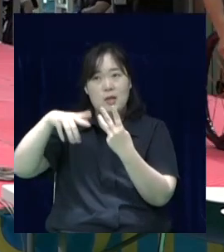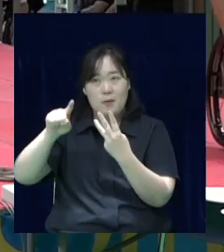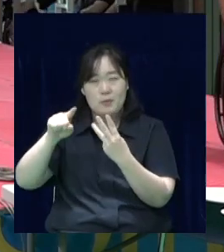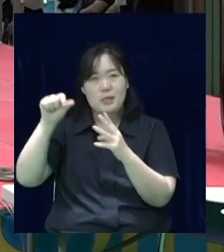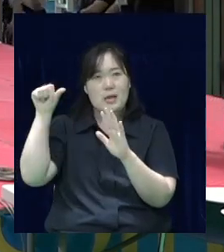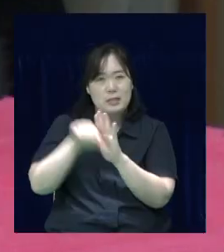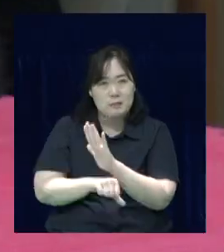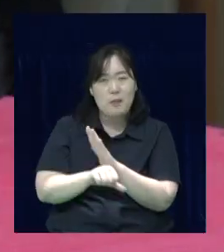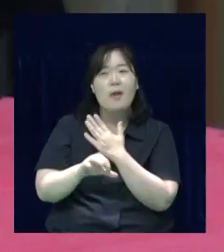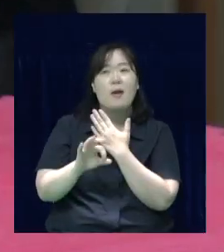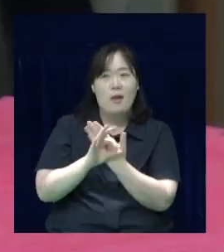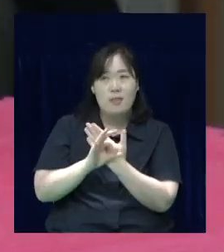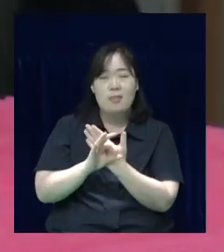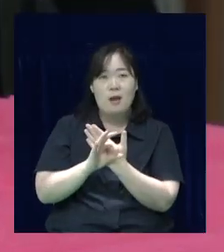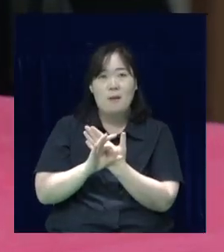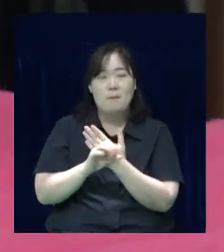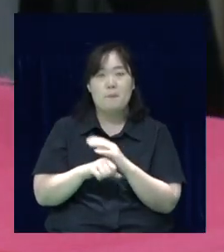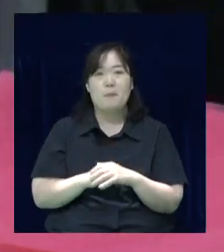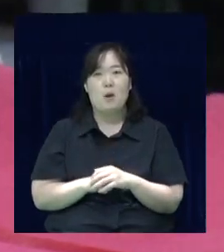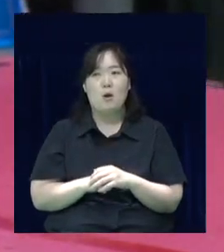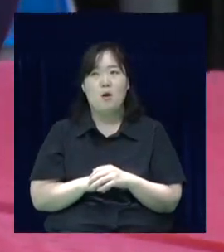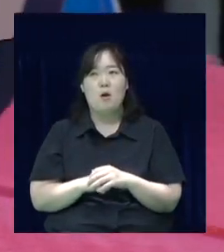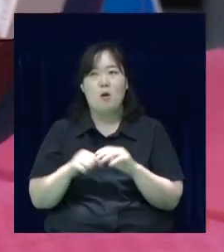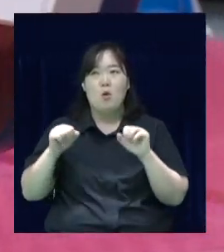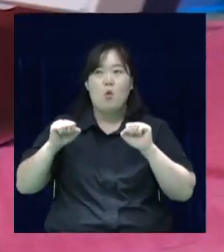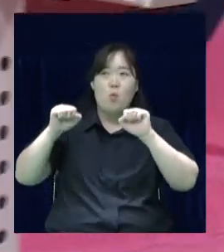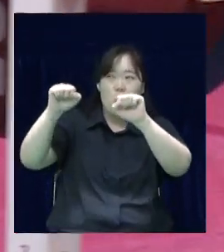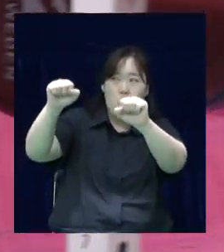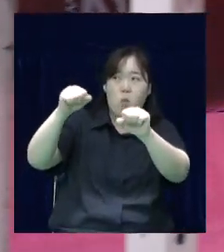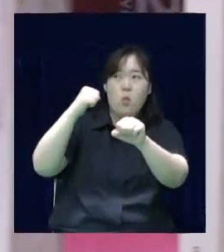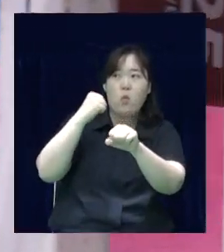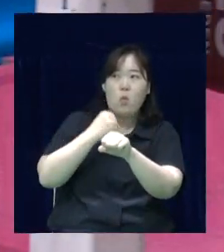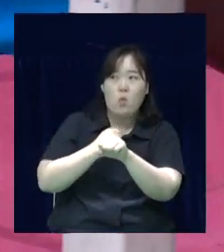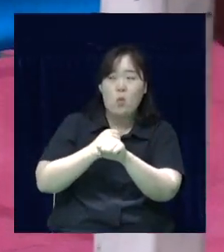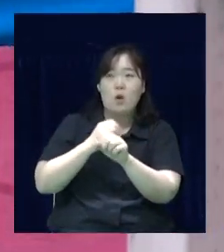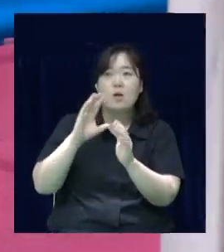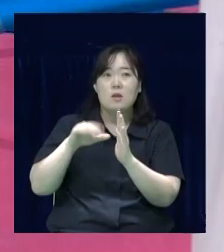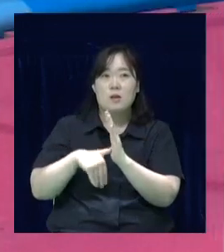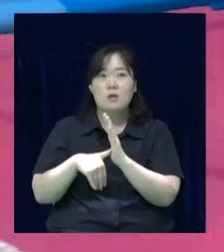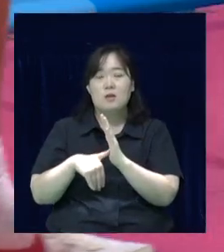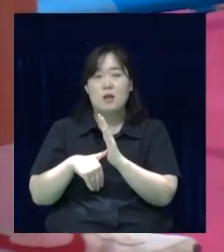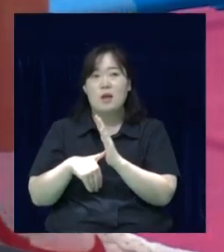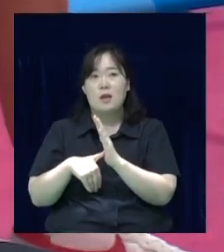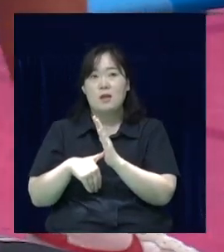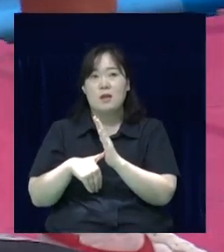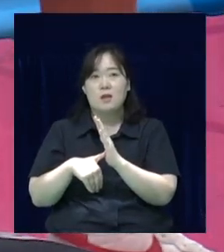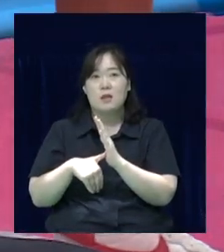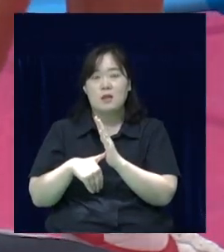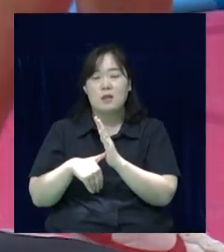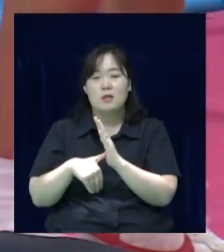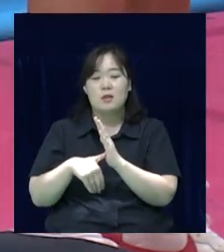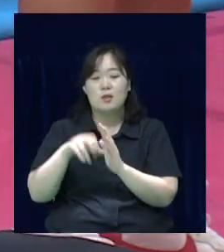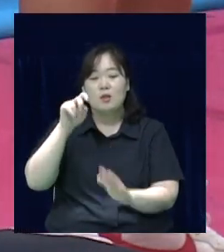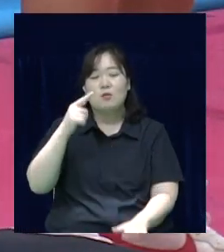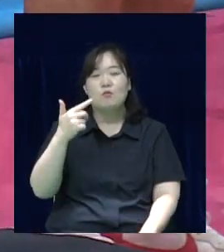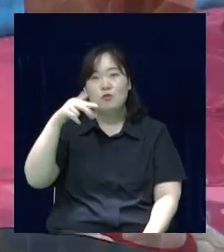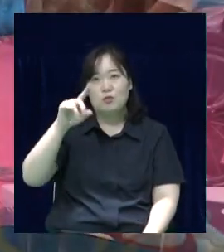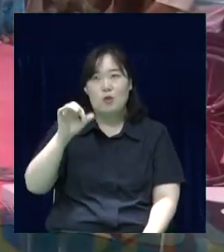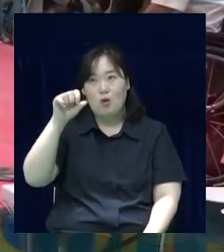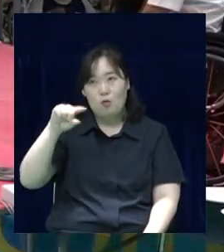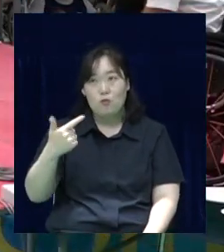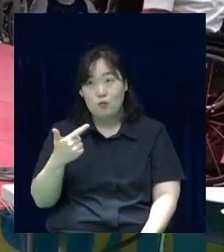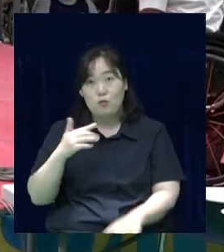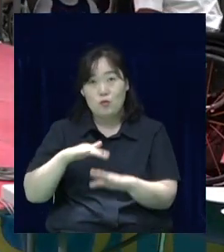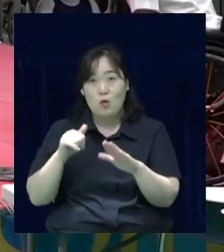실패를 하게 됐을 경우에 웨이트리프팅에서는 또 일단은 순위는 앞서는데 네, 맞습니다. 파워리프팅에서는 네. 또 황찬우 선수가 앞선단 앞서고, 말이에요. 예. 자,